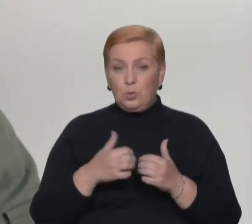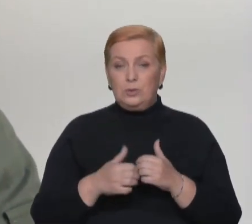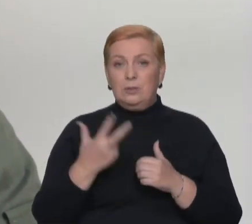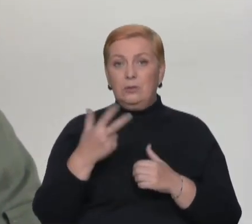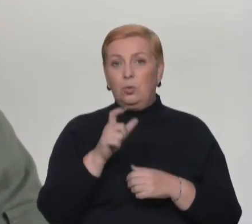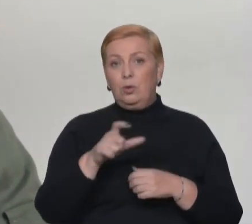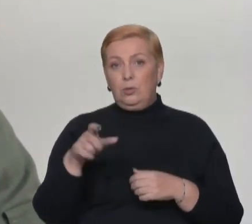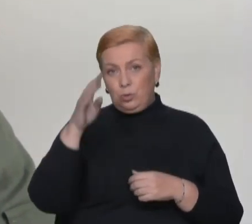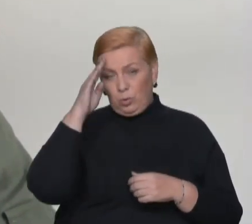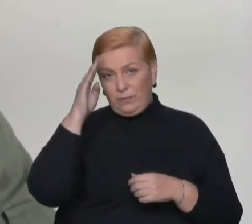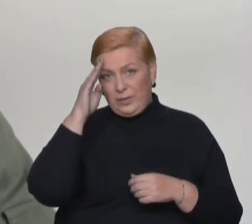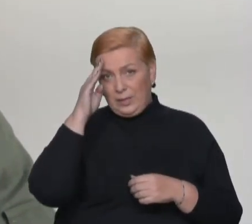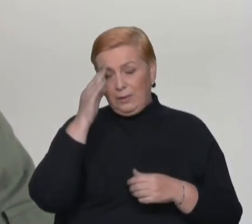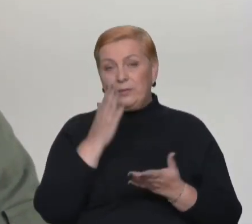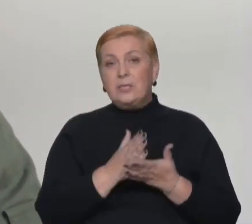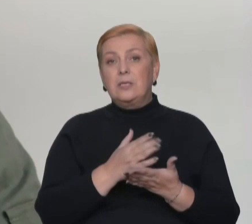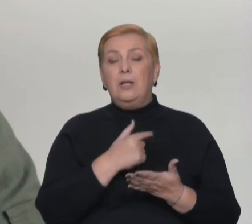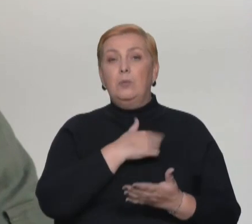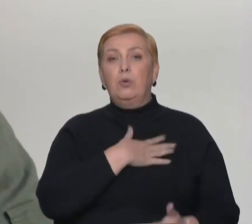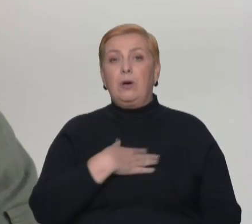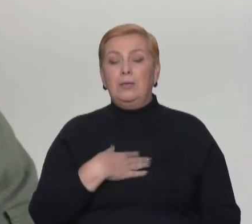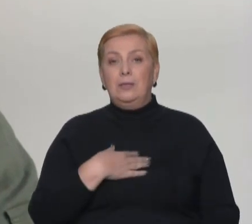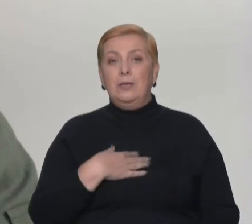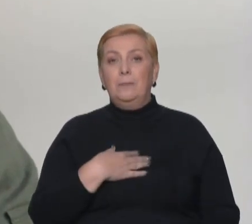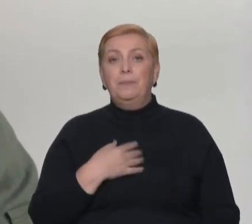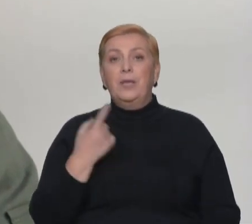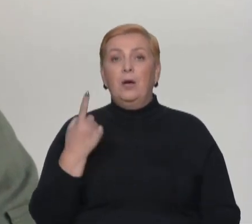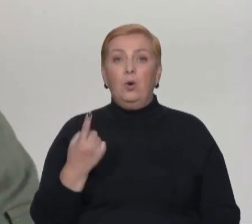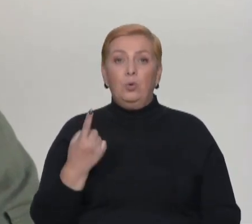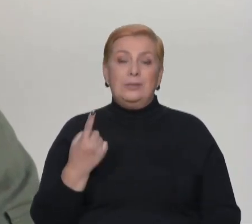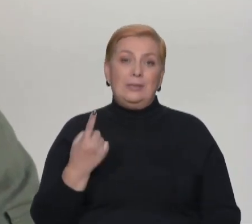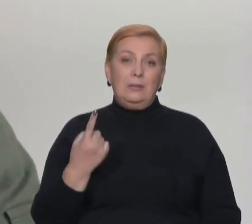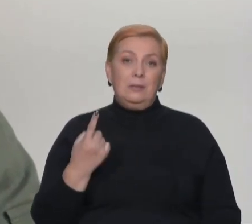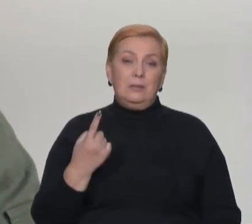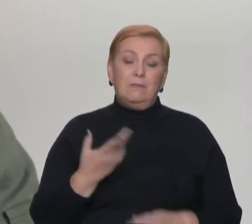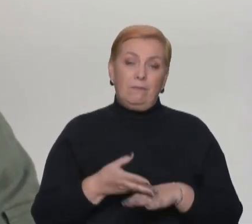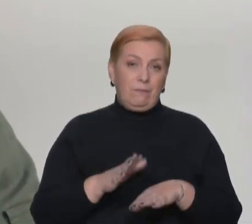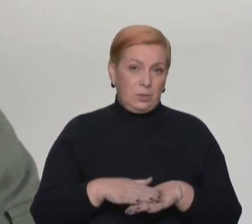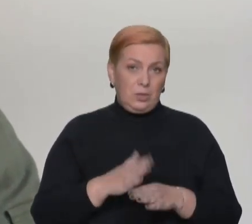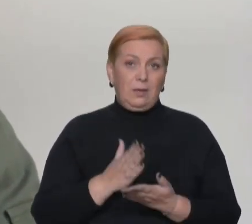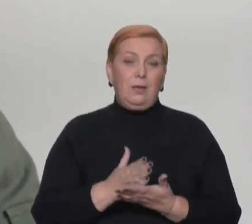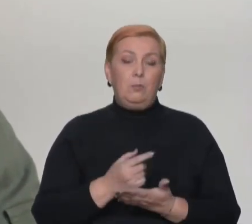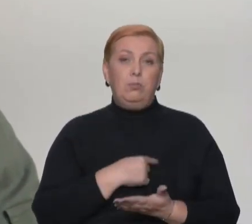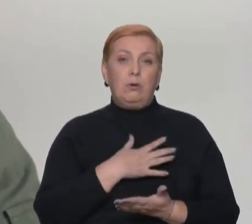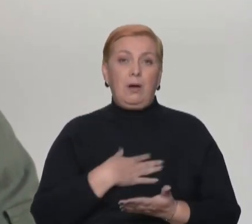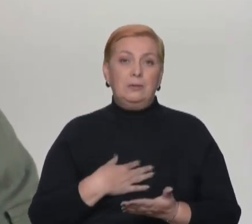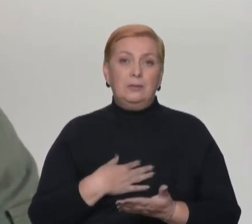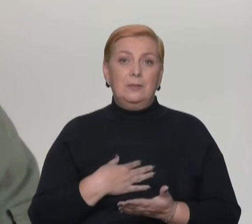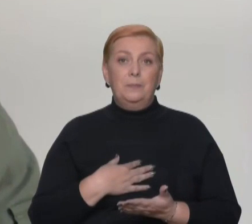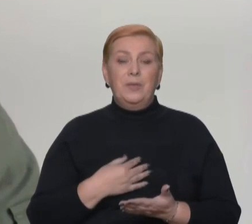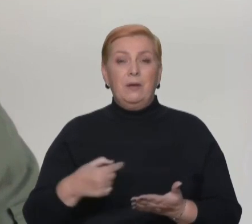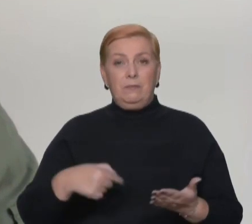трое чолов зазнали поранення один бш таль важке поранення черно